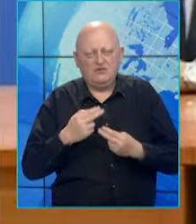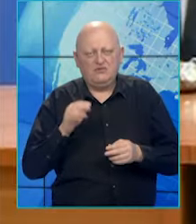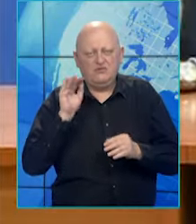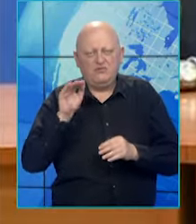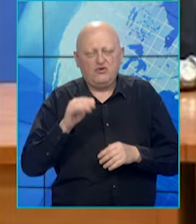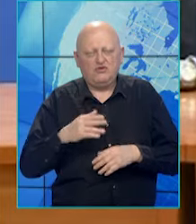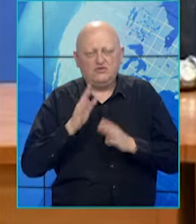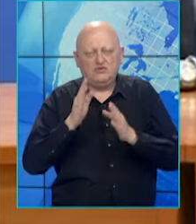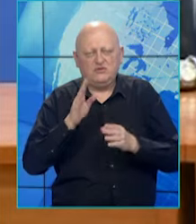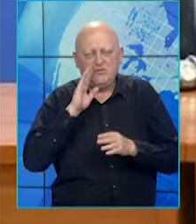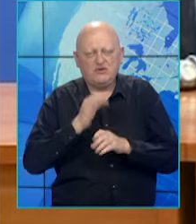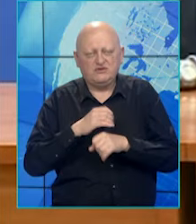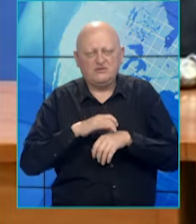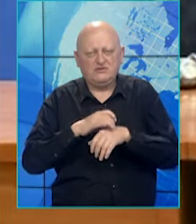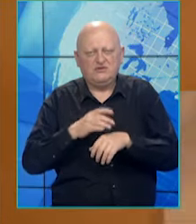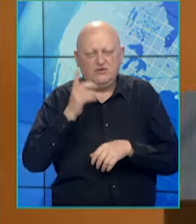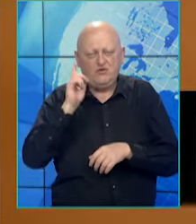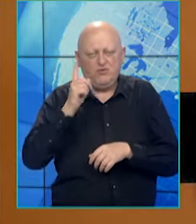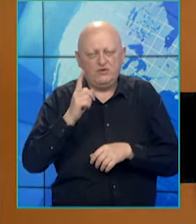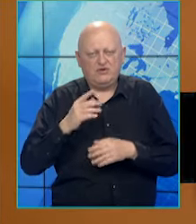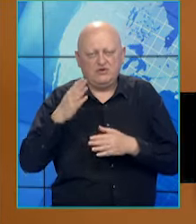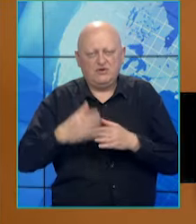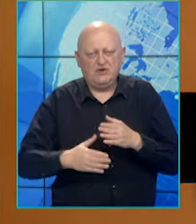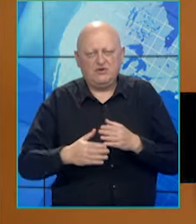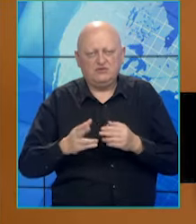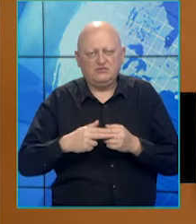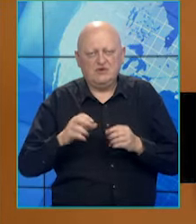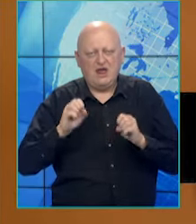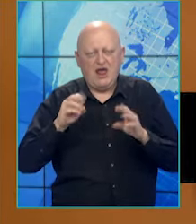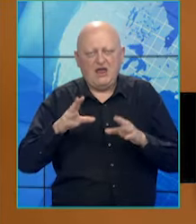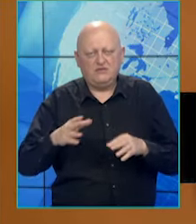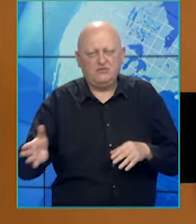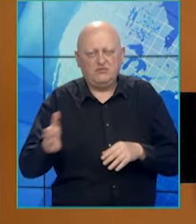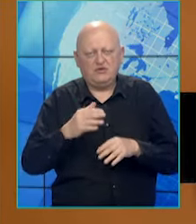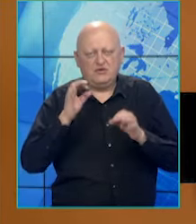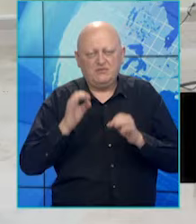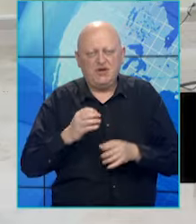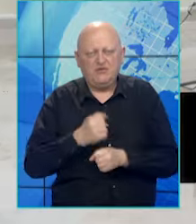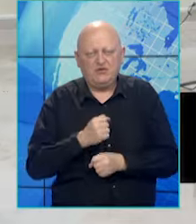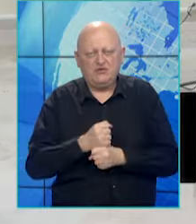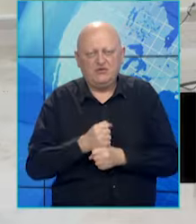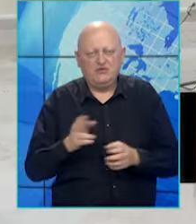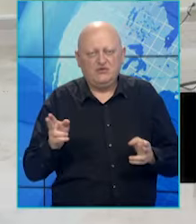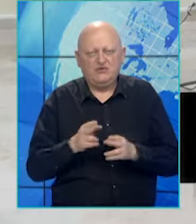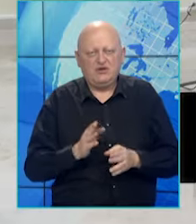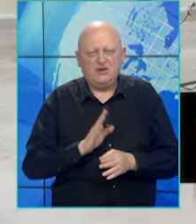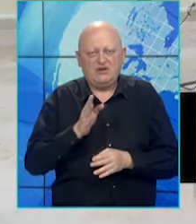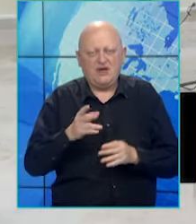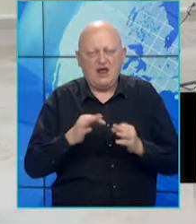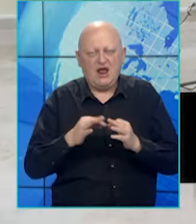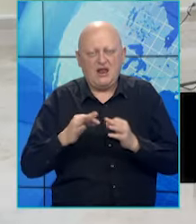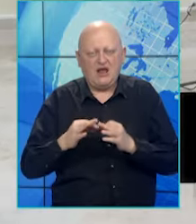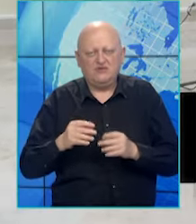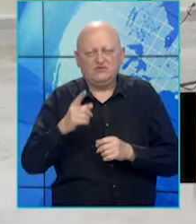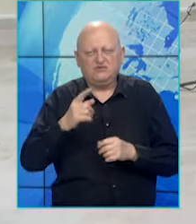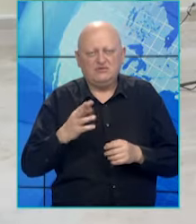Poruke usmjerene na BH lidere. Upozorenje da su pri kraju roka i alarm da se pokrenu i konkretno djeluju. U kratkoj posjeti Angelina